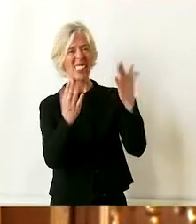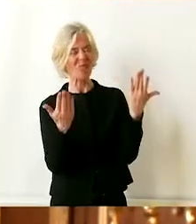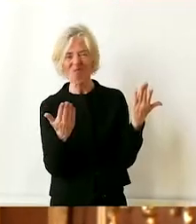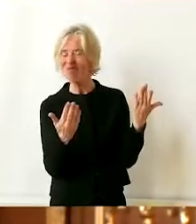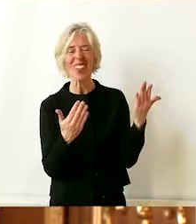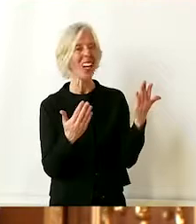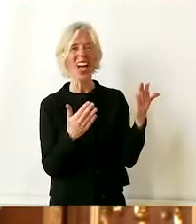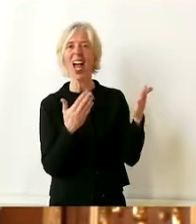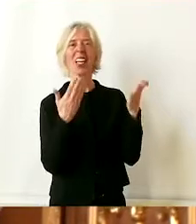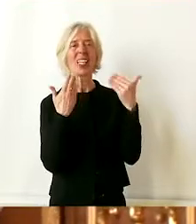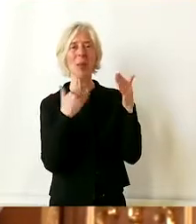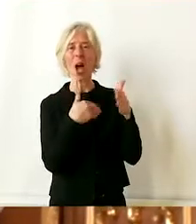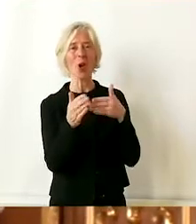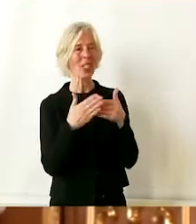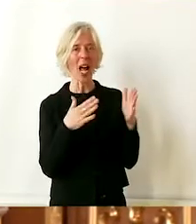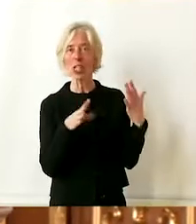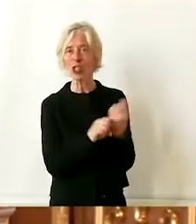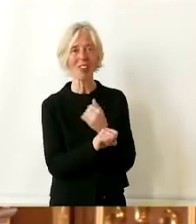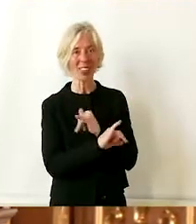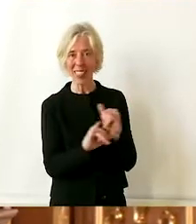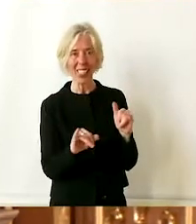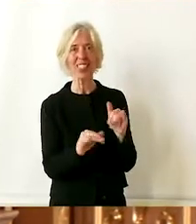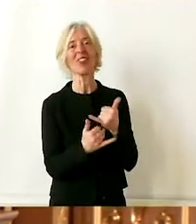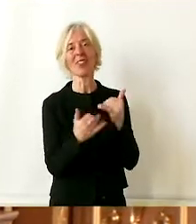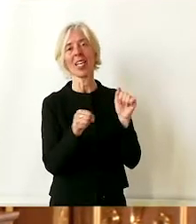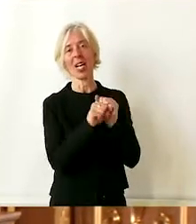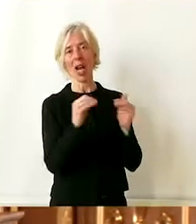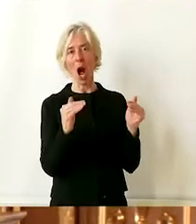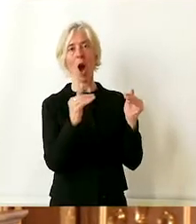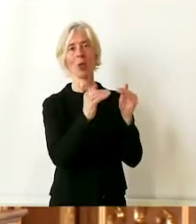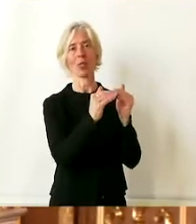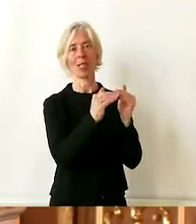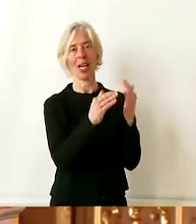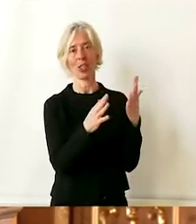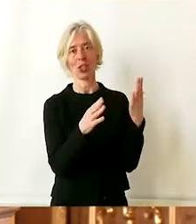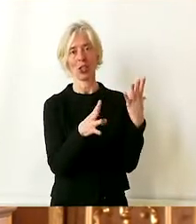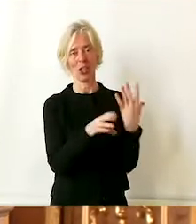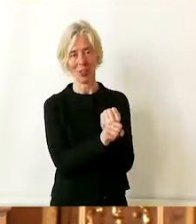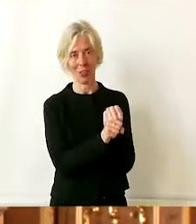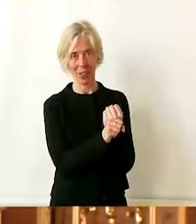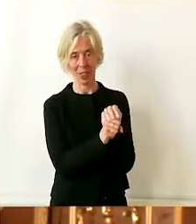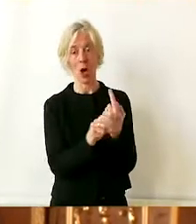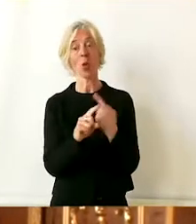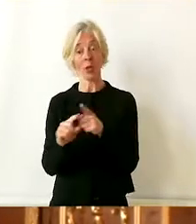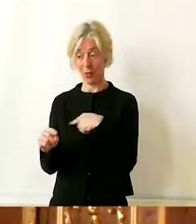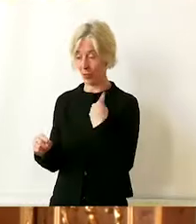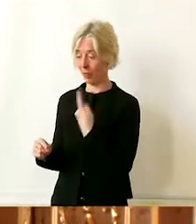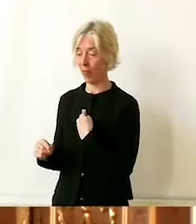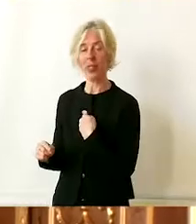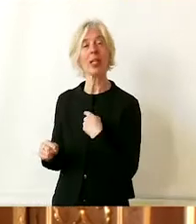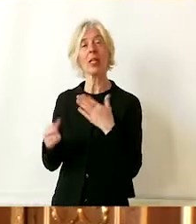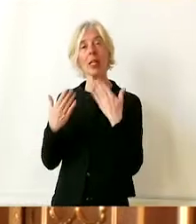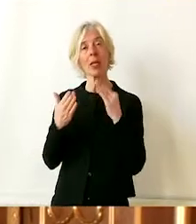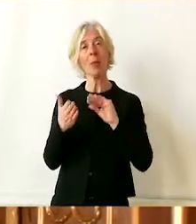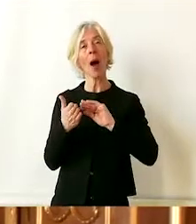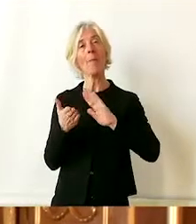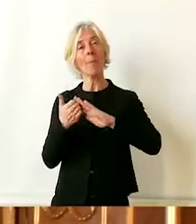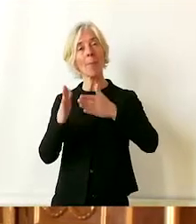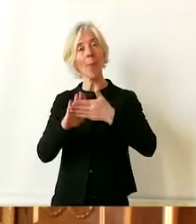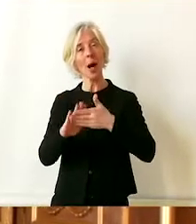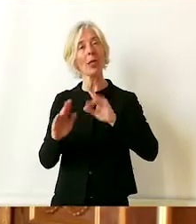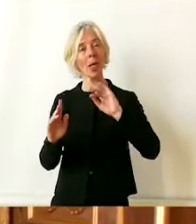Klimaneutralität kommt. Und wir haben uns natürlich im Klimapakt auch verpflichtet, mit aller Kraft und mit allen uns zur Verfügung stehenden Mitteln auf